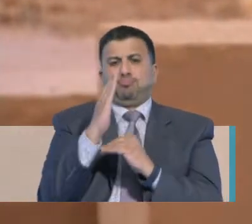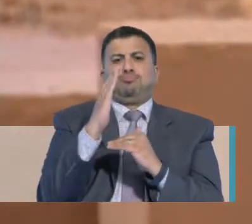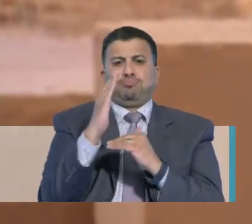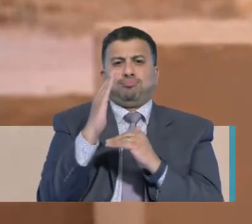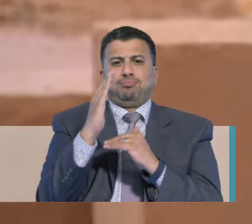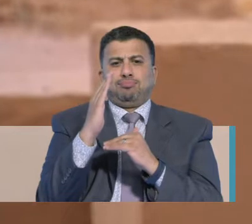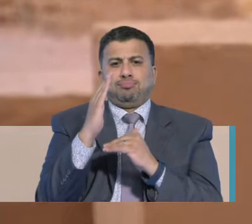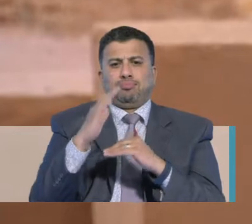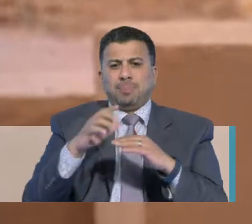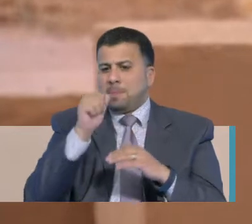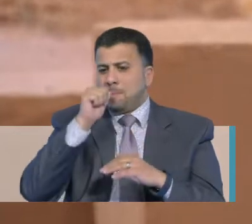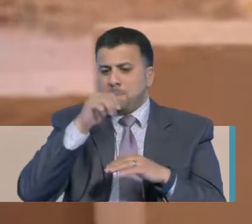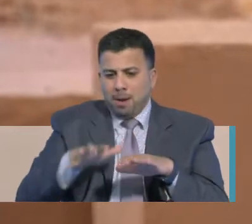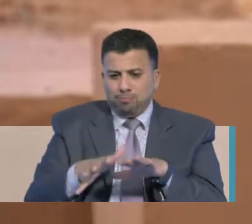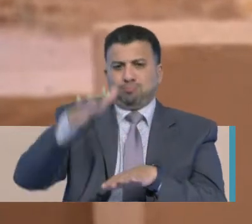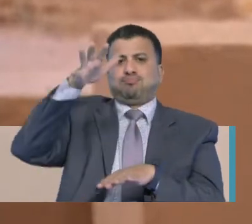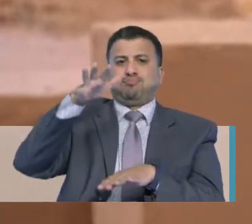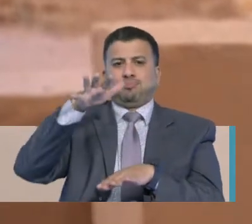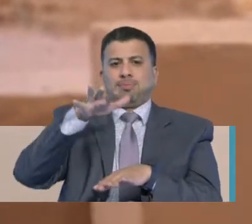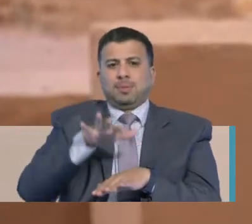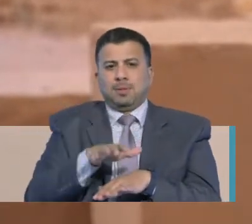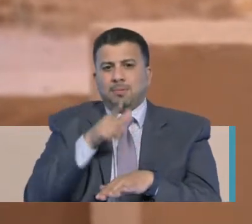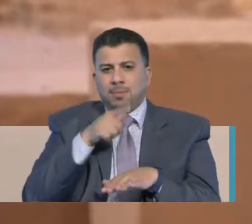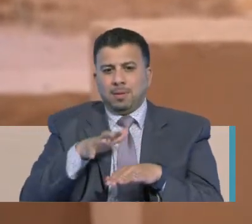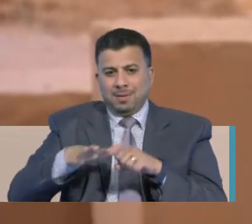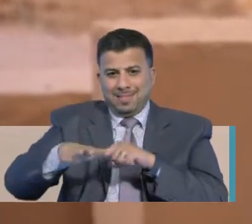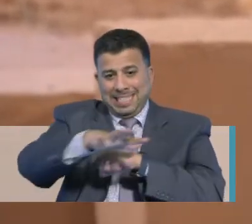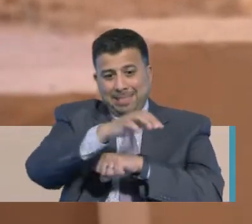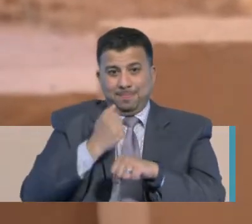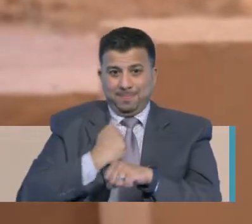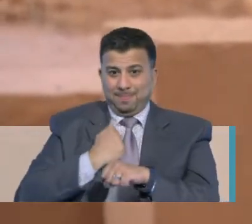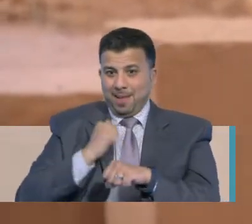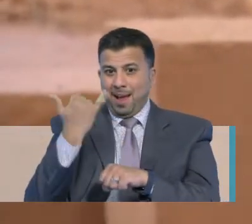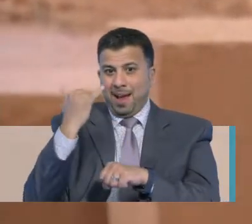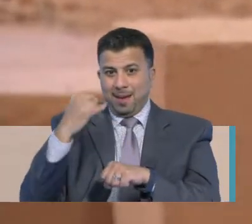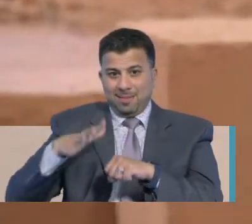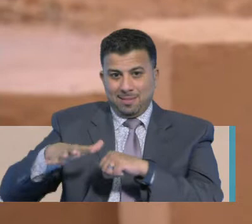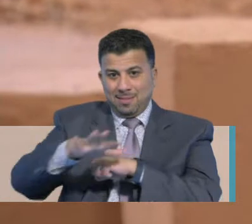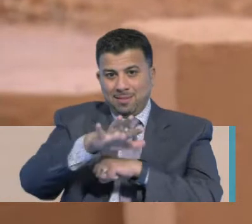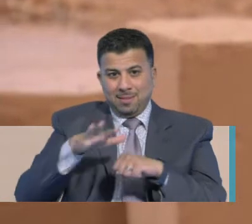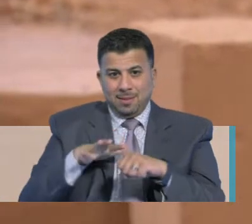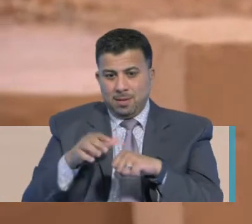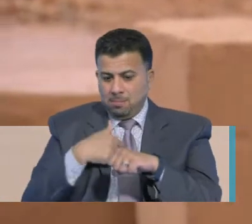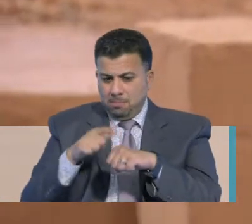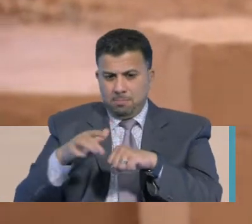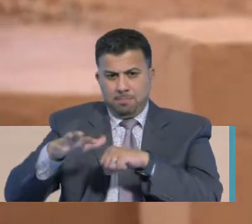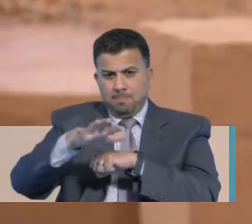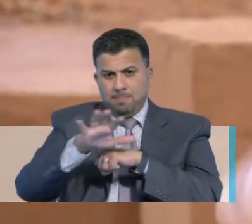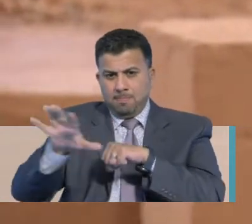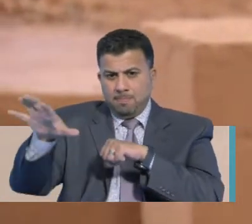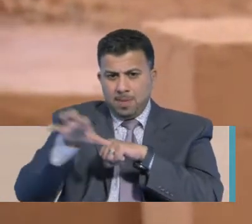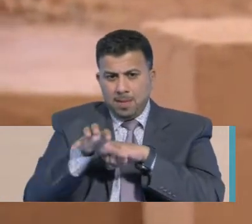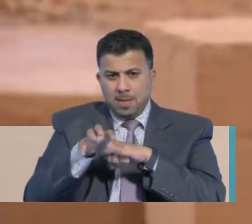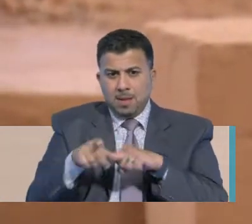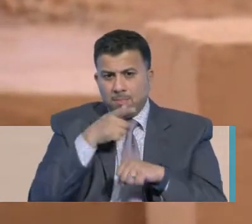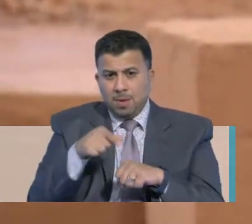من طالع من تحت البحر. لكن جزيرتنا نحن هذه جت بطريقة غريبة، الجزء